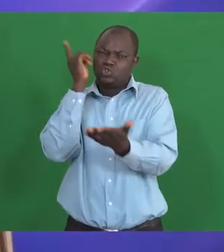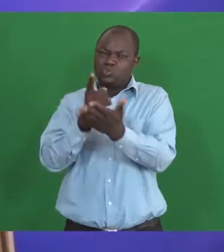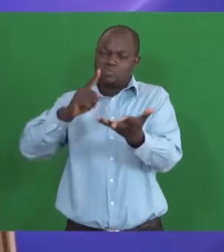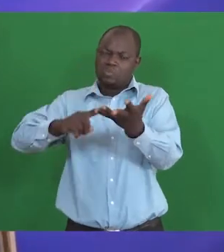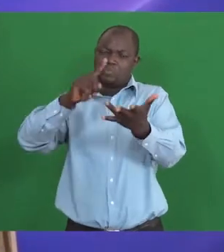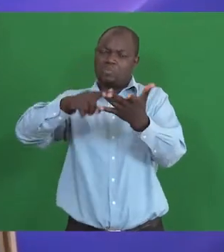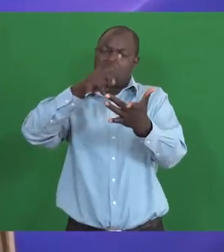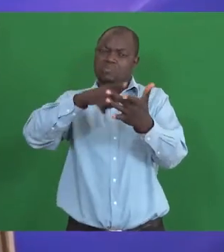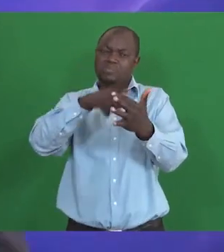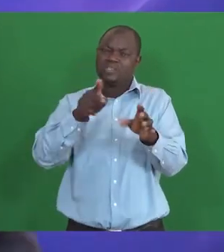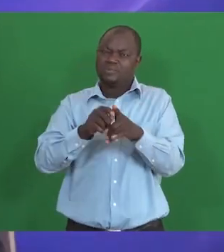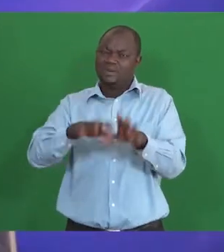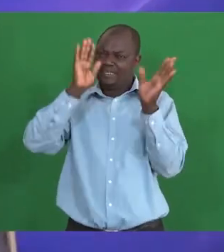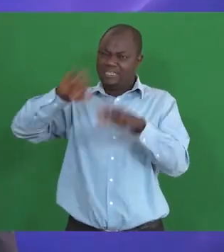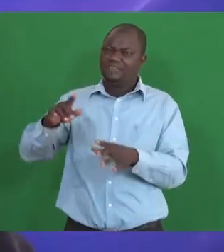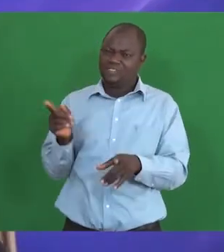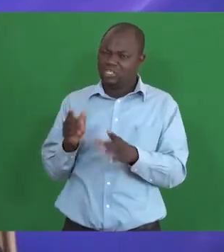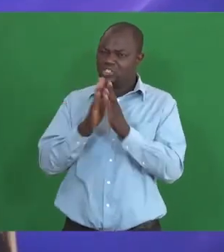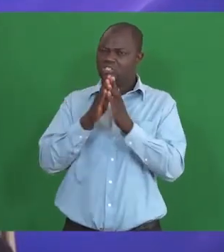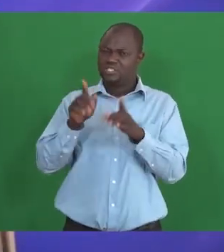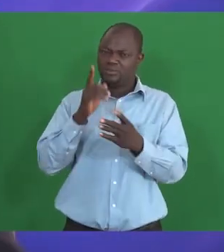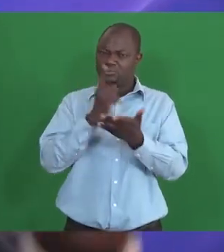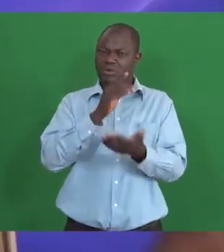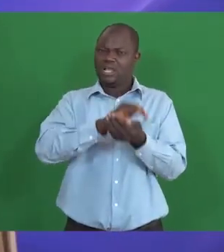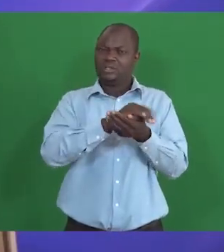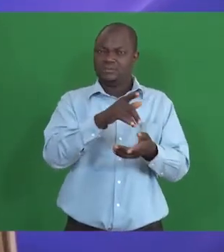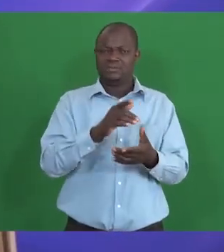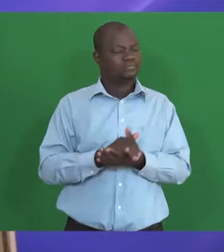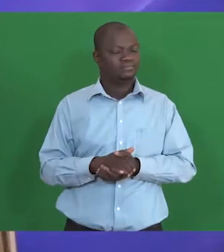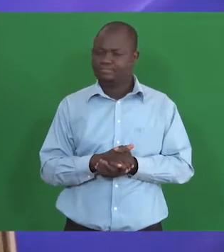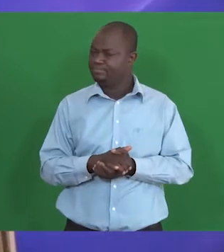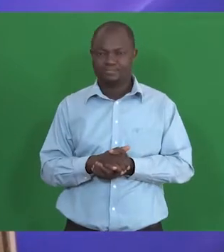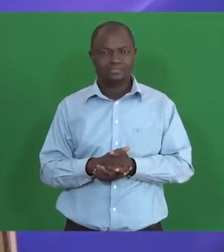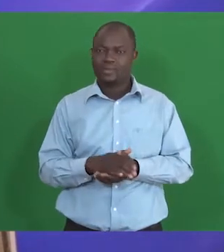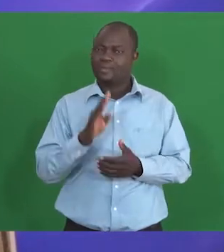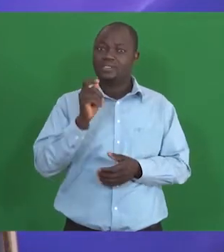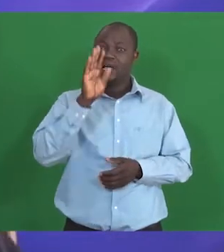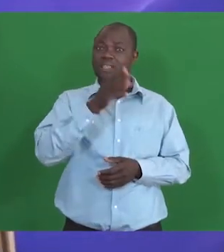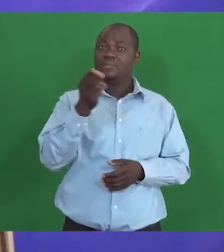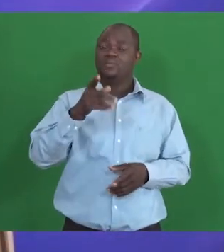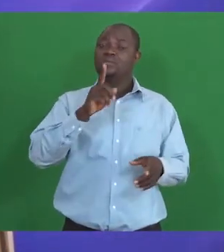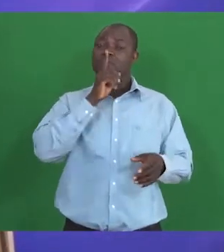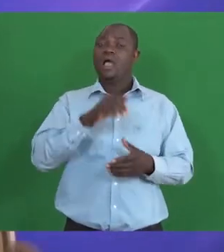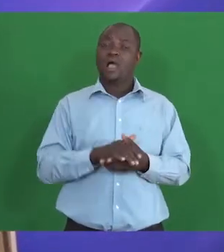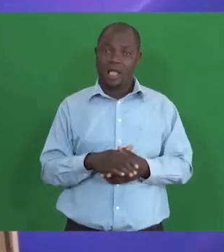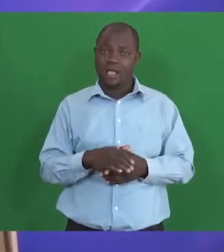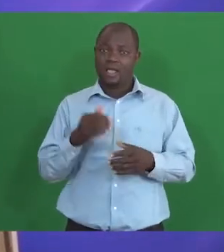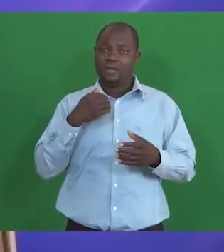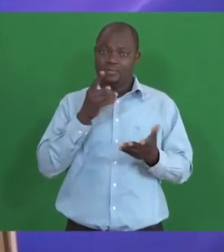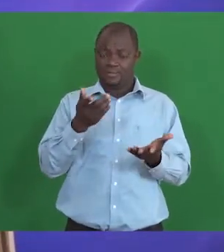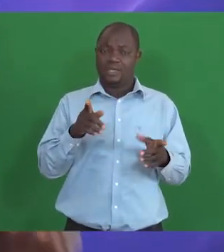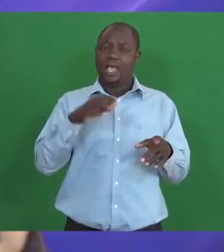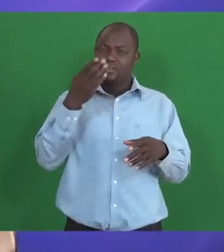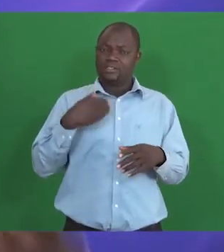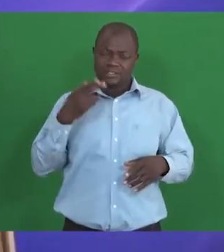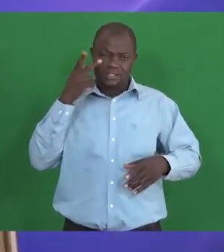kuchechi, kana vakuita chikaranga, wosiyana nechechi, unoita chikaranga chako wopedza, haungori nazvo. asiva mwano vazo ndino ngora. Tozo tarisa isisu